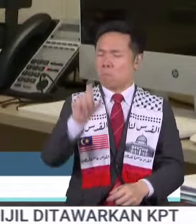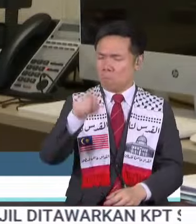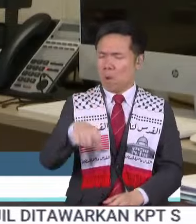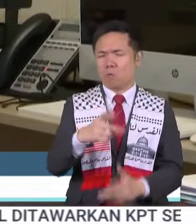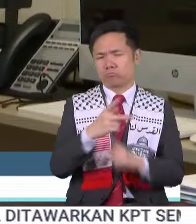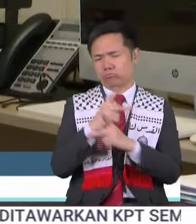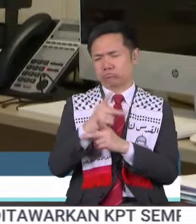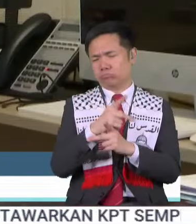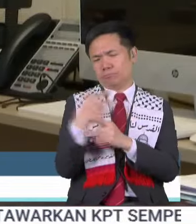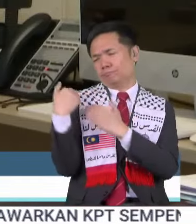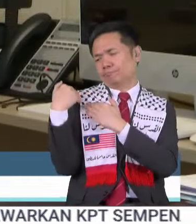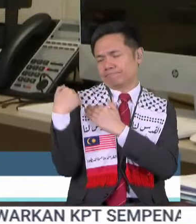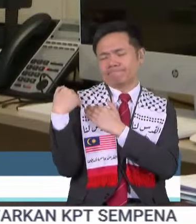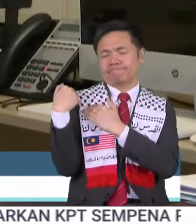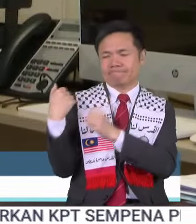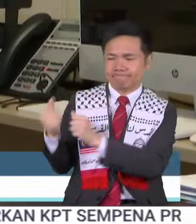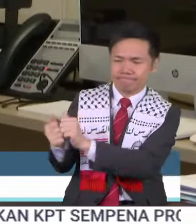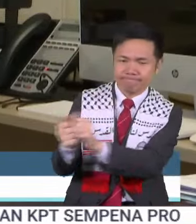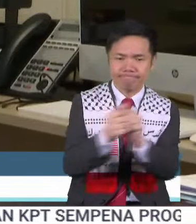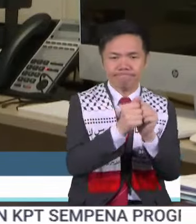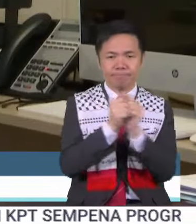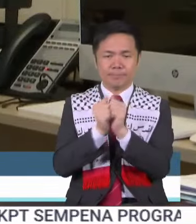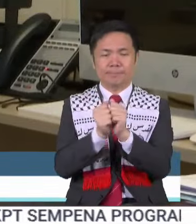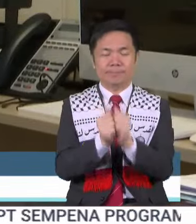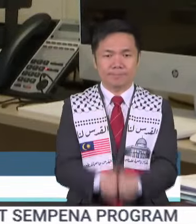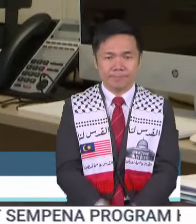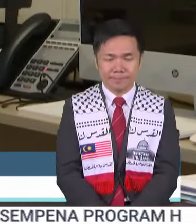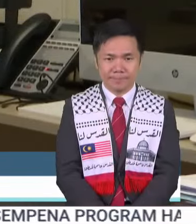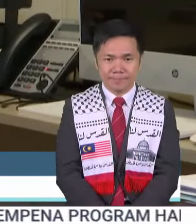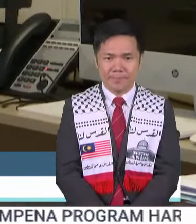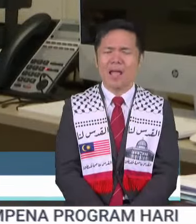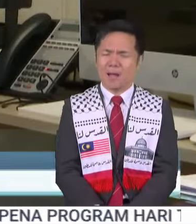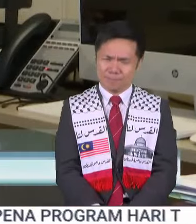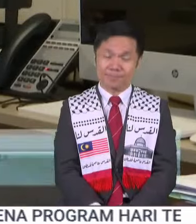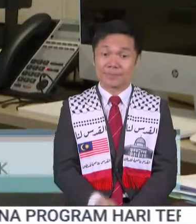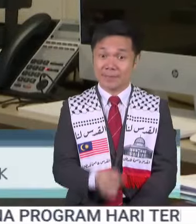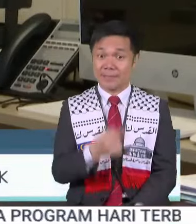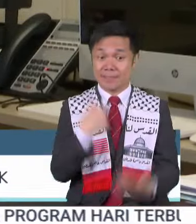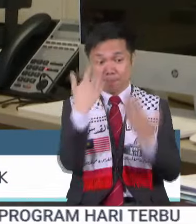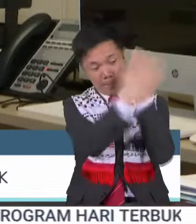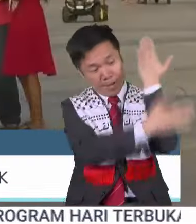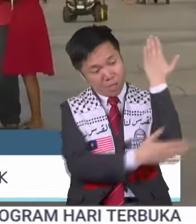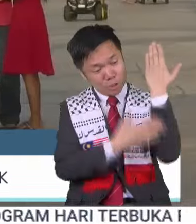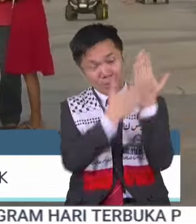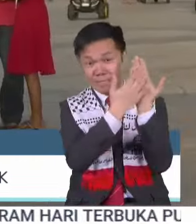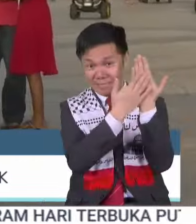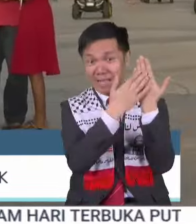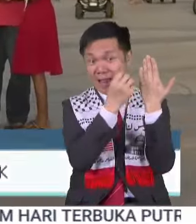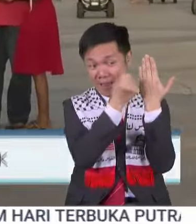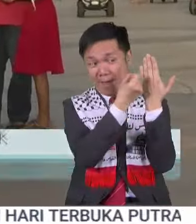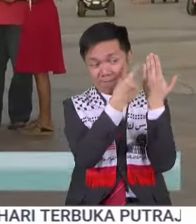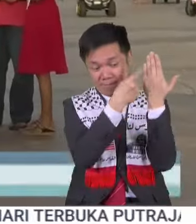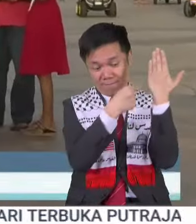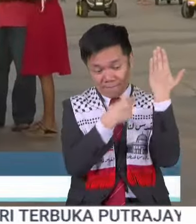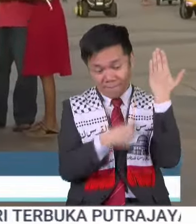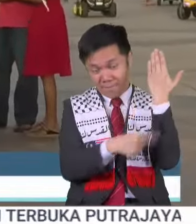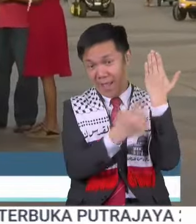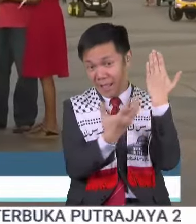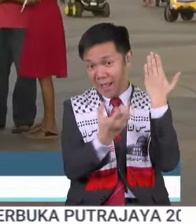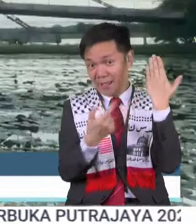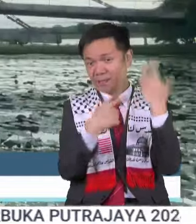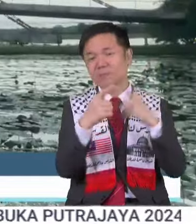menjayakannya walaupun pada masa yang sama beberapa Negeri ada secara serentak membuat tahun melawat